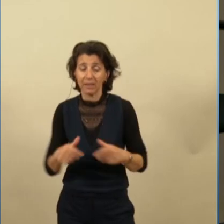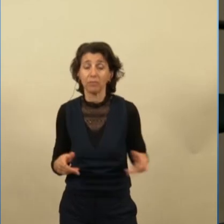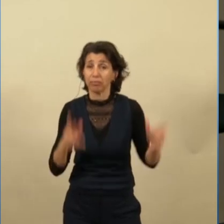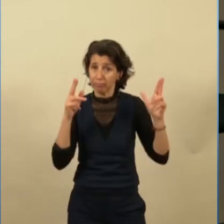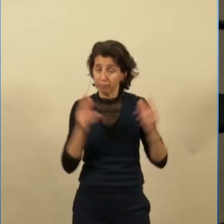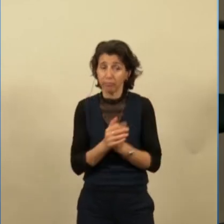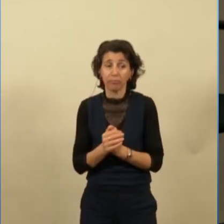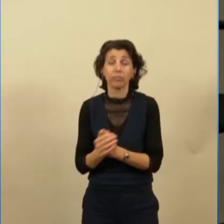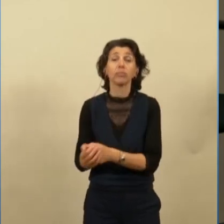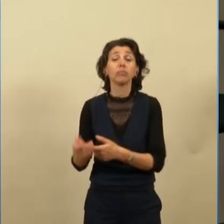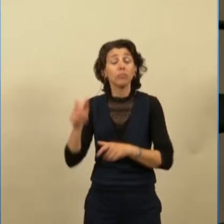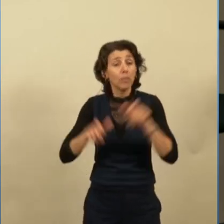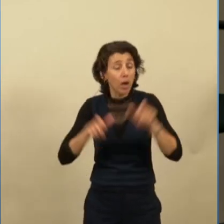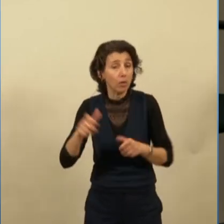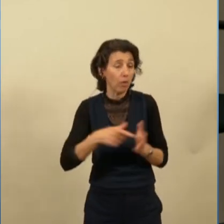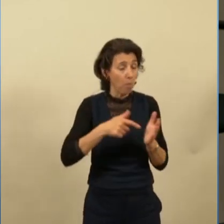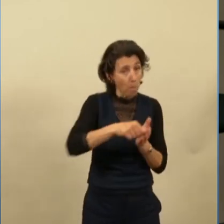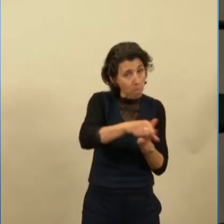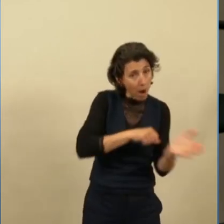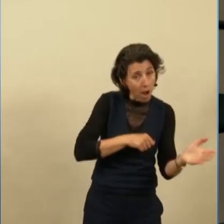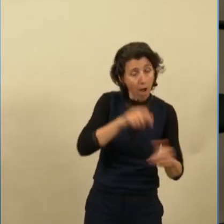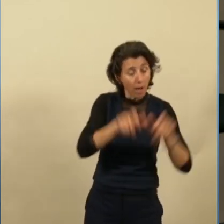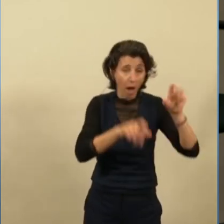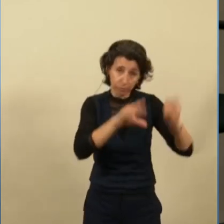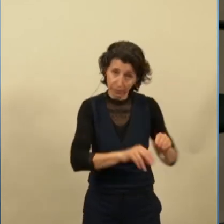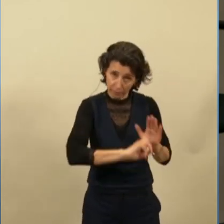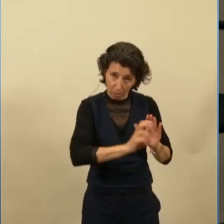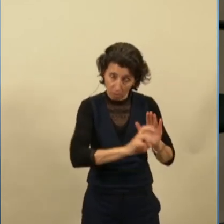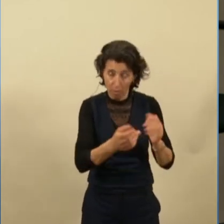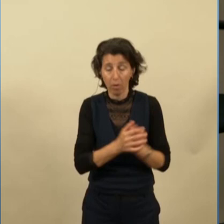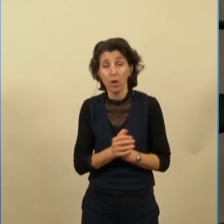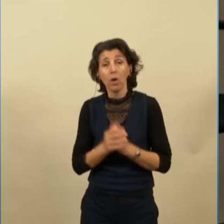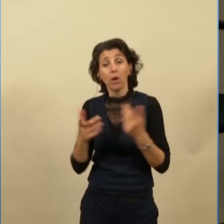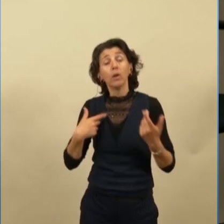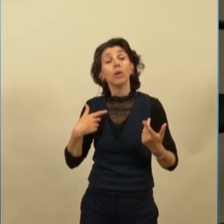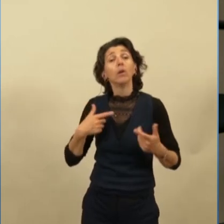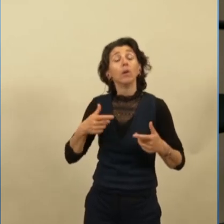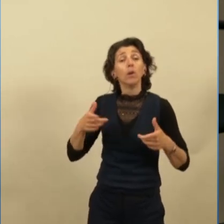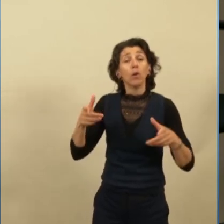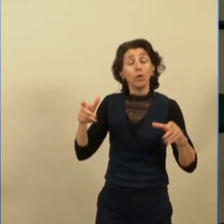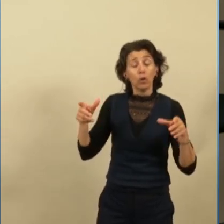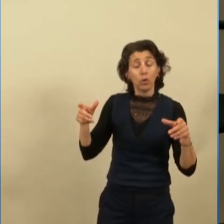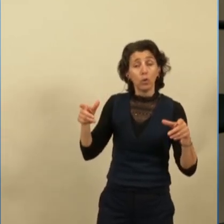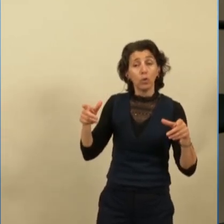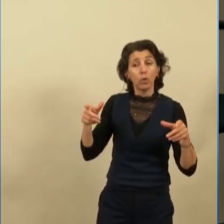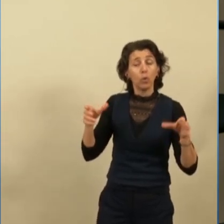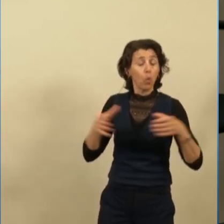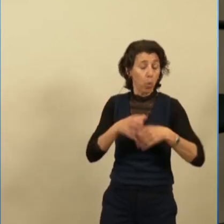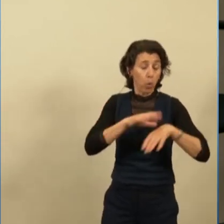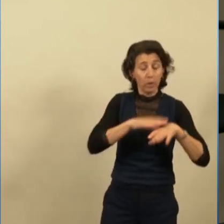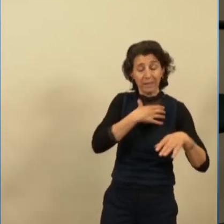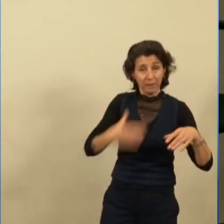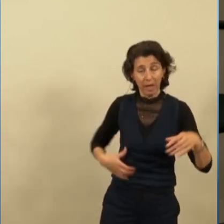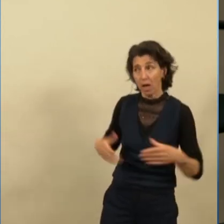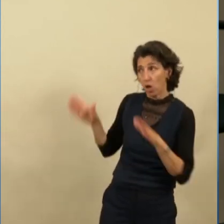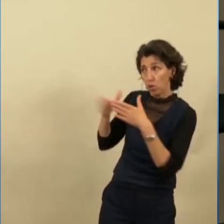habitants de la ville de Grenoble le conseil municipal demande à la Chambre régionale des comptes Auvergne Rhône-Alpes de bien vouloir procéder